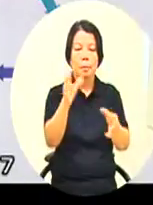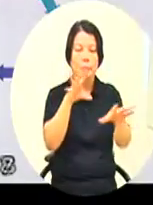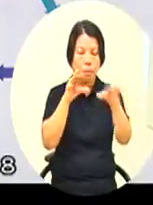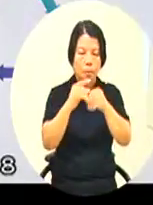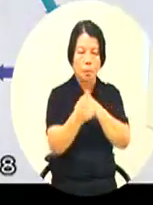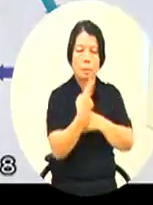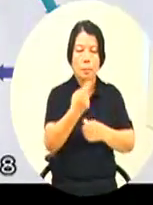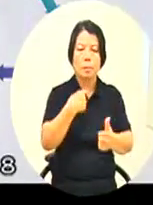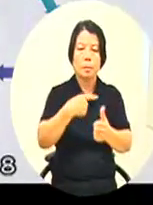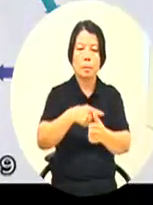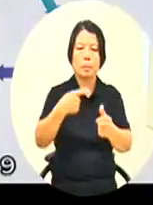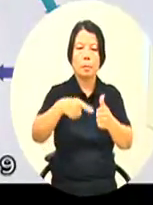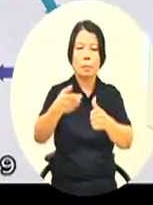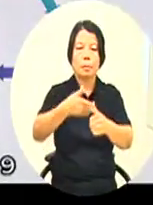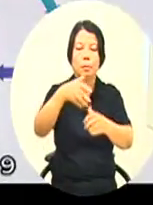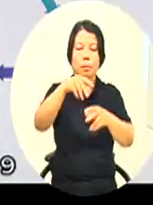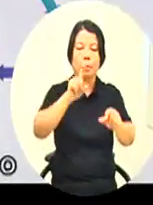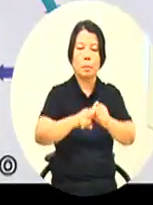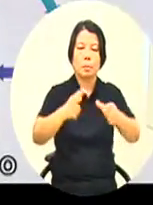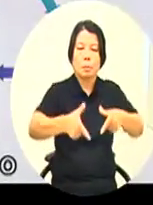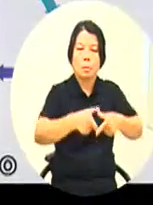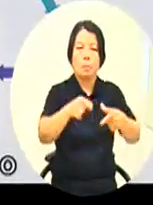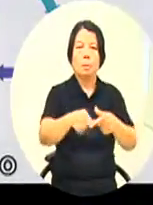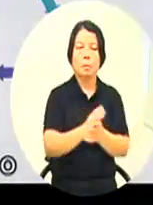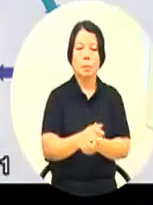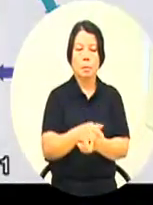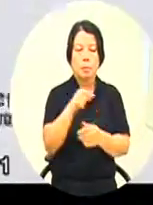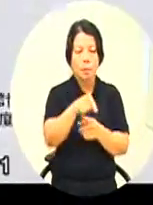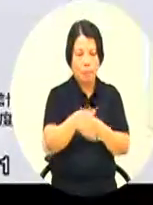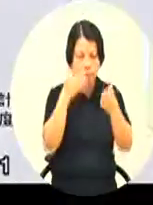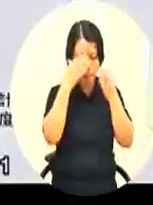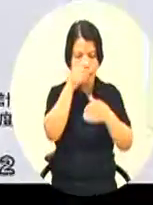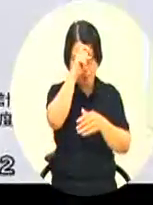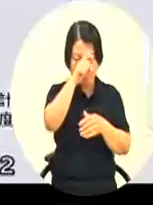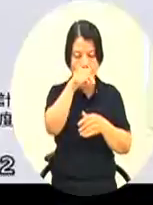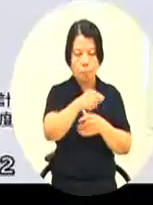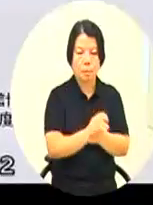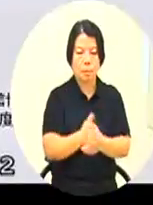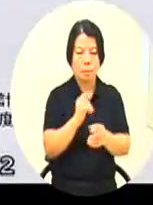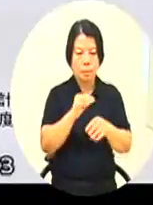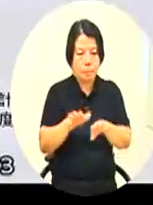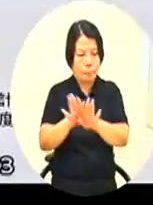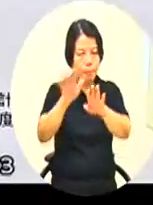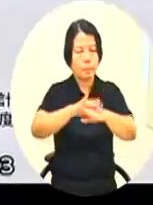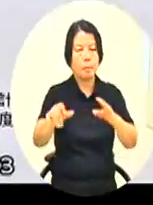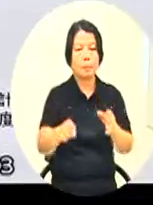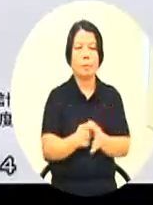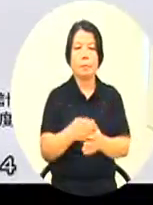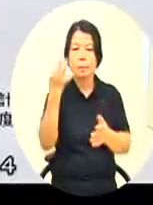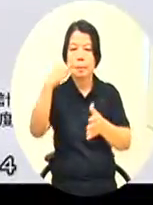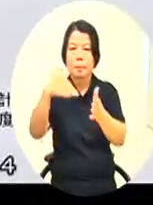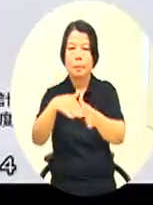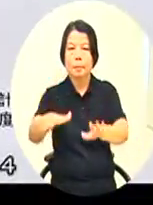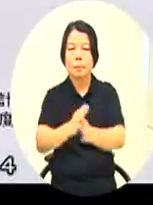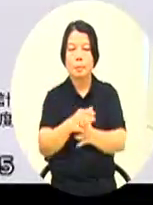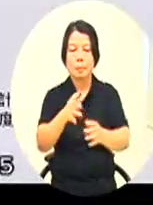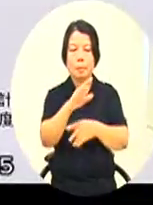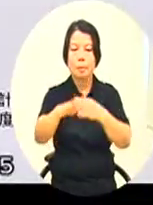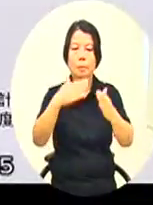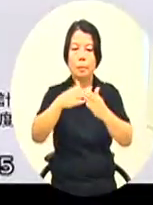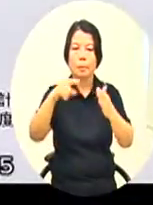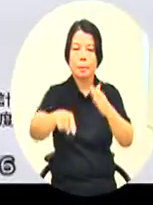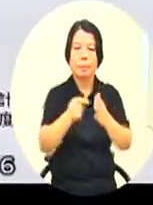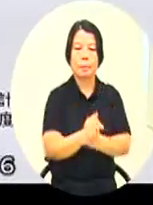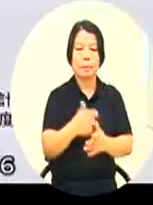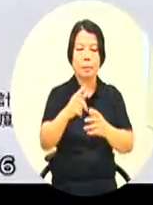我们特别期待原住民的实验教育能够有很好的发展。那另外可以看到我们所有的学校形态跟非学